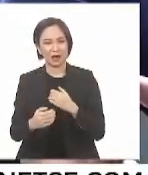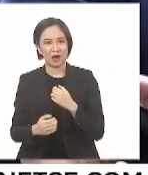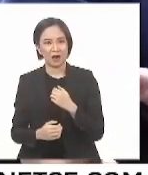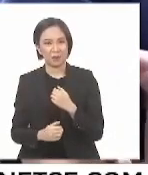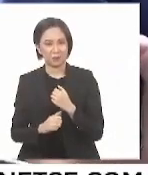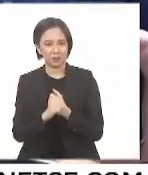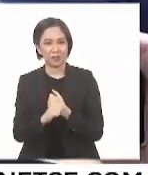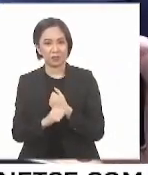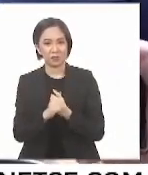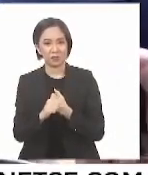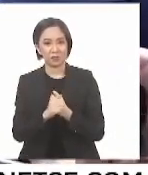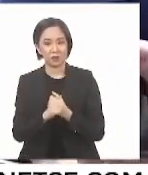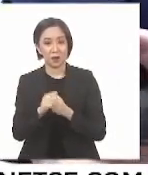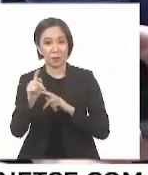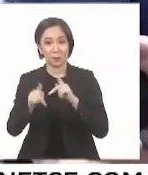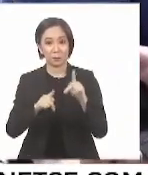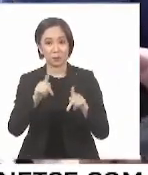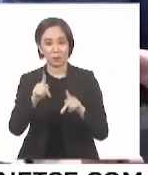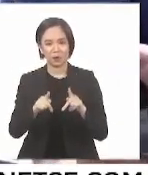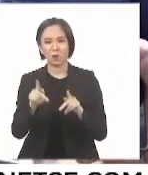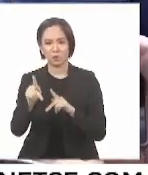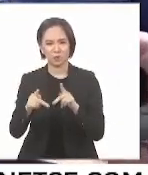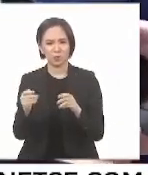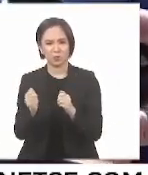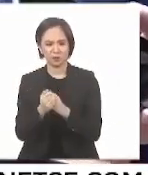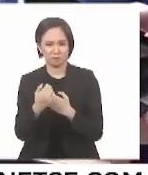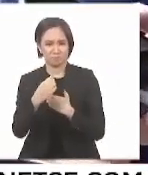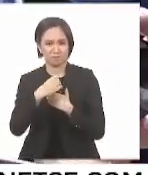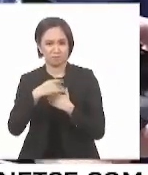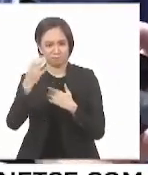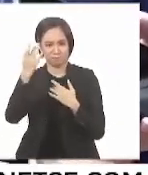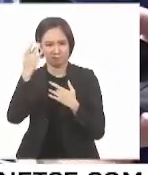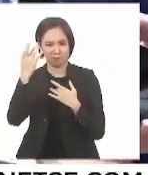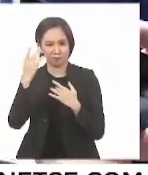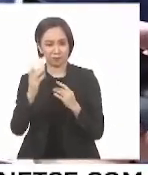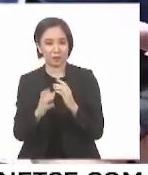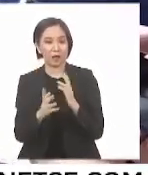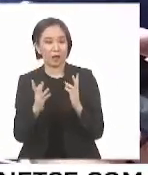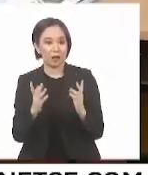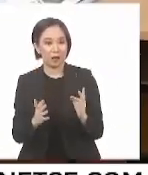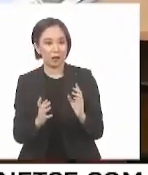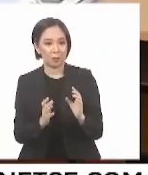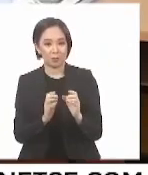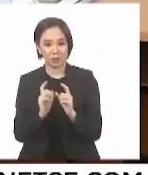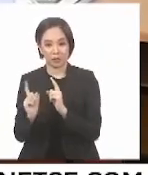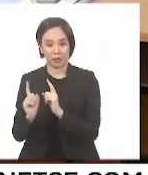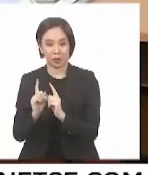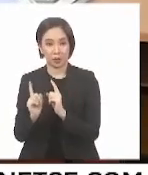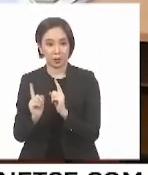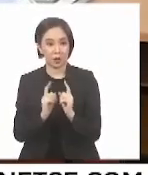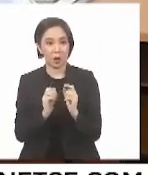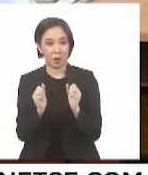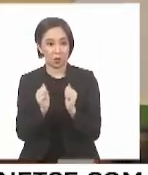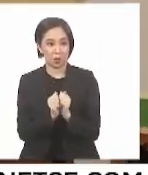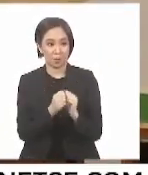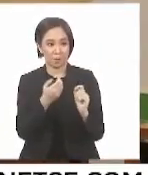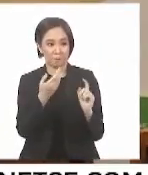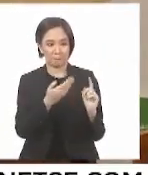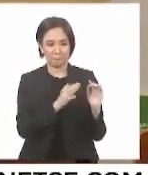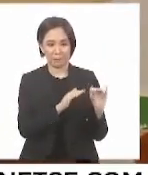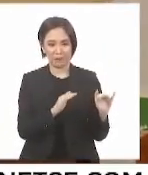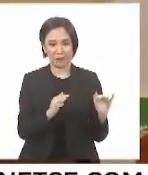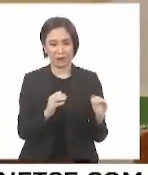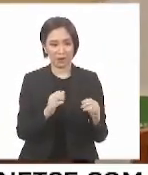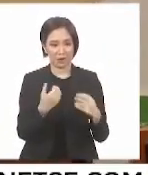with comorbidities na meron pong interaction sa mga bata na unvaccinated. Tiniyak naman ang pangalawang pangulo